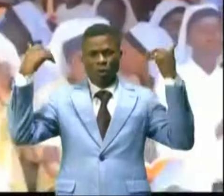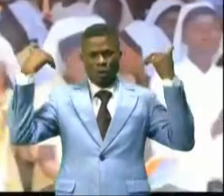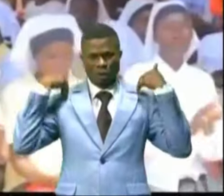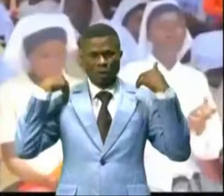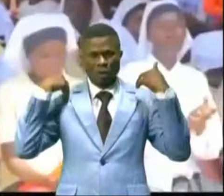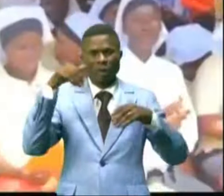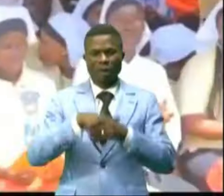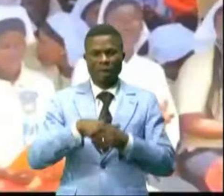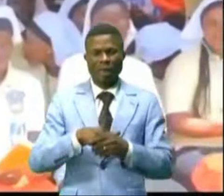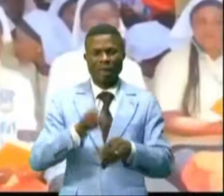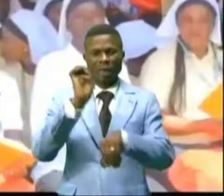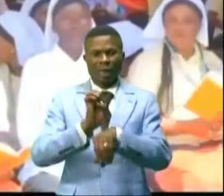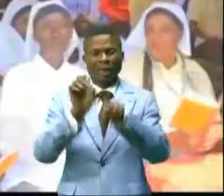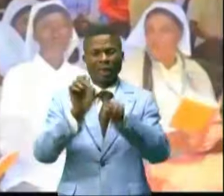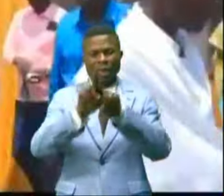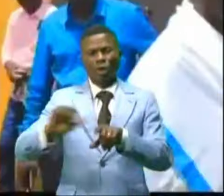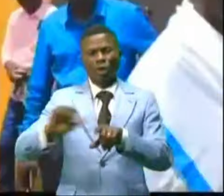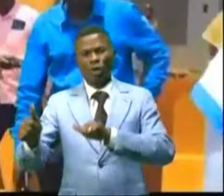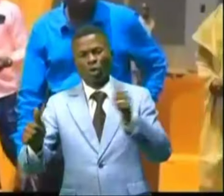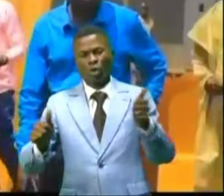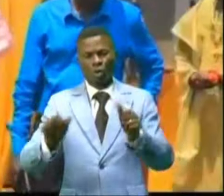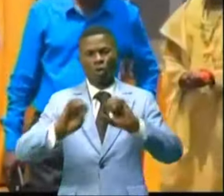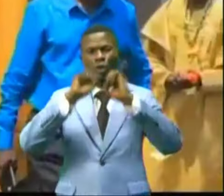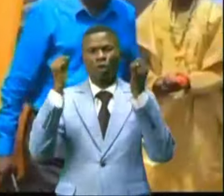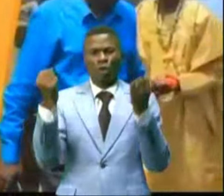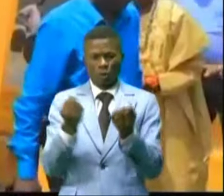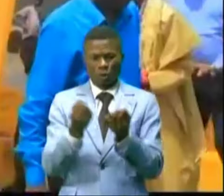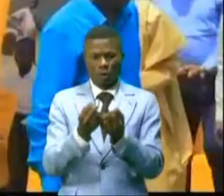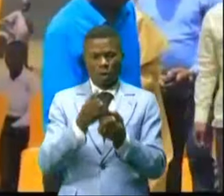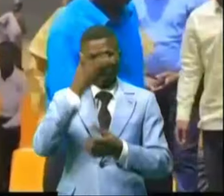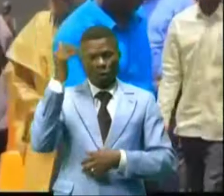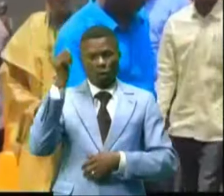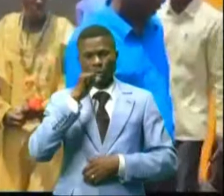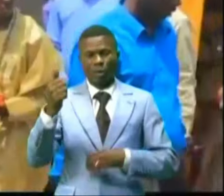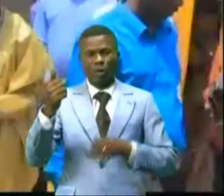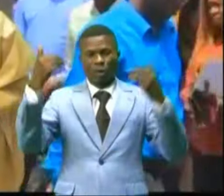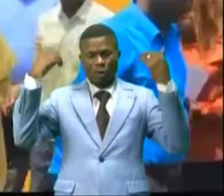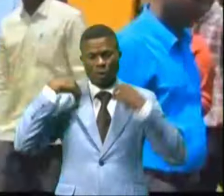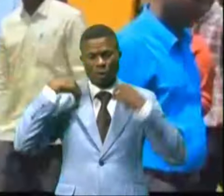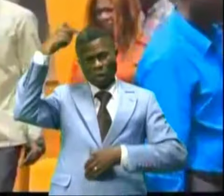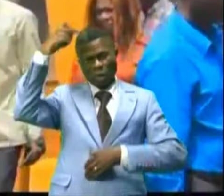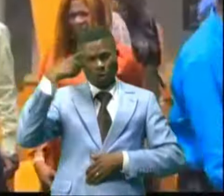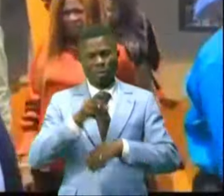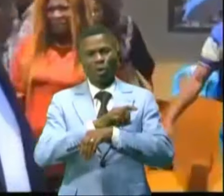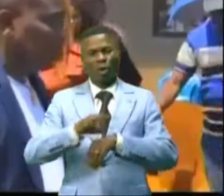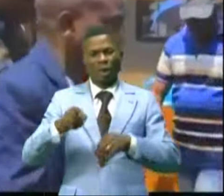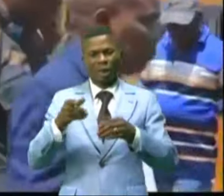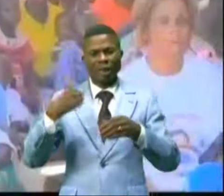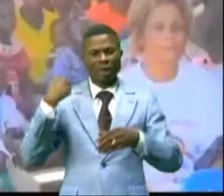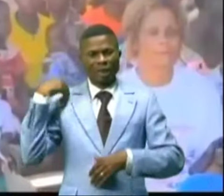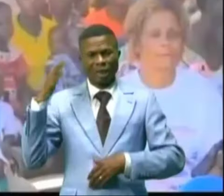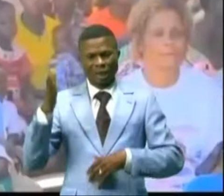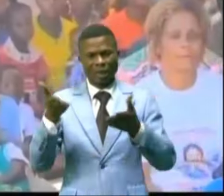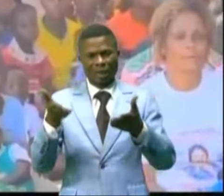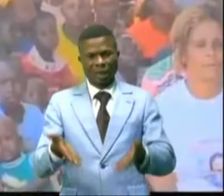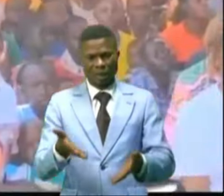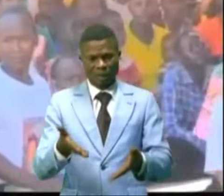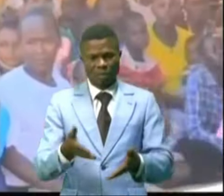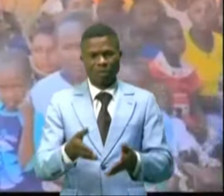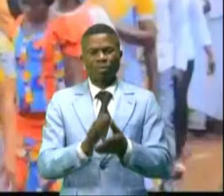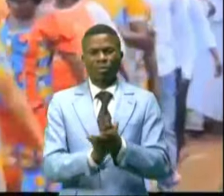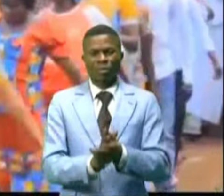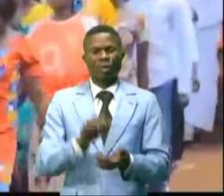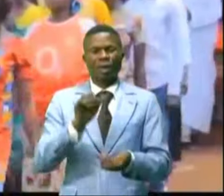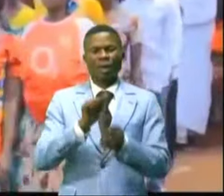de l'église que d'autres différentes couches sociales, sans oublier les autorités politico-administratives et une foule importante de